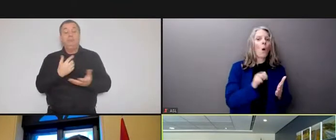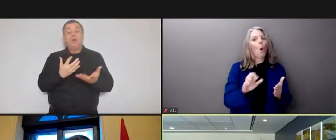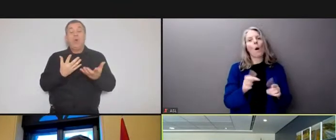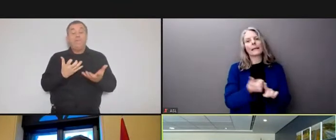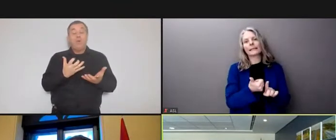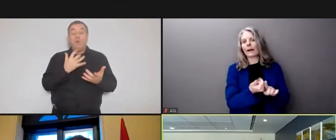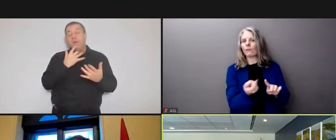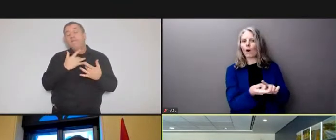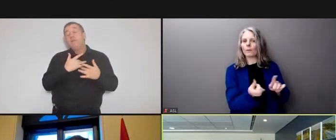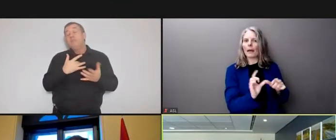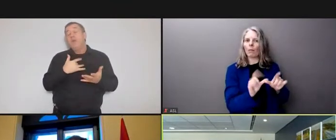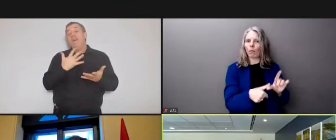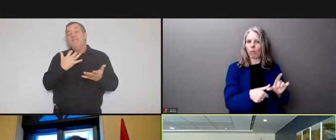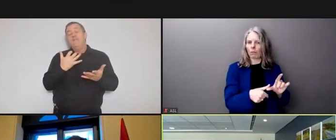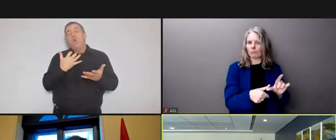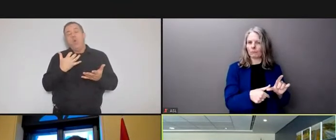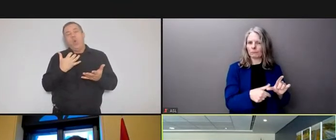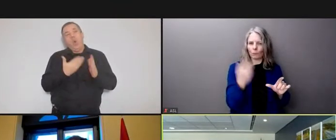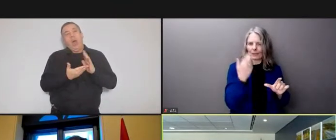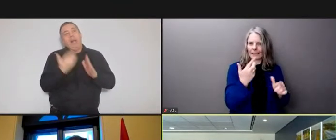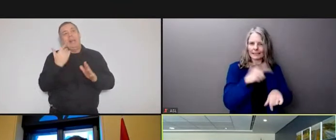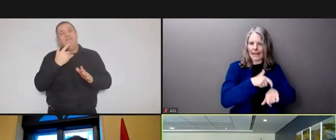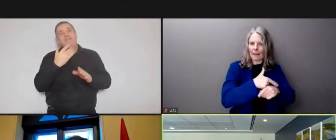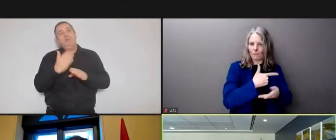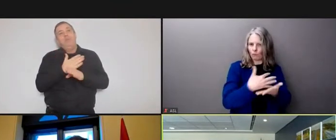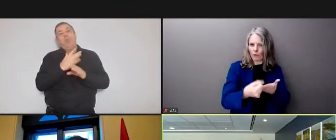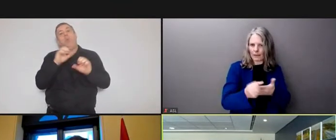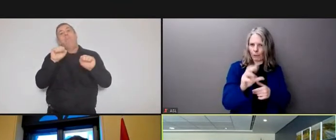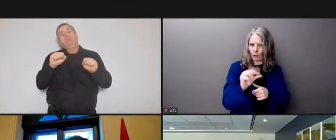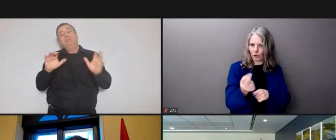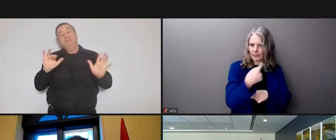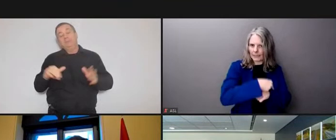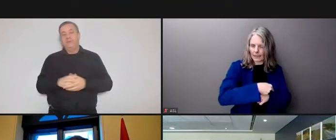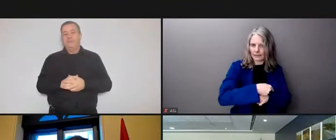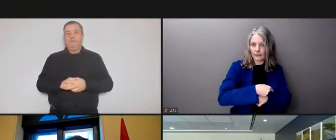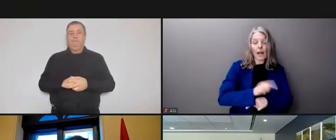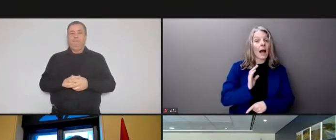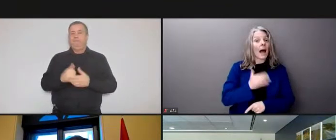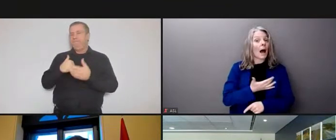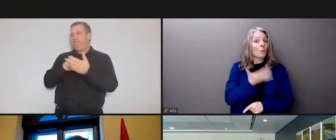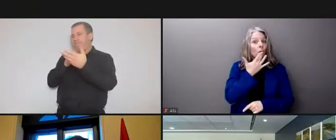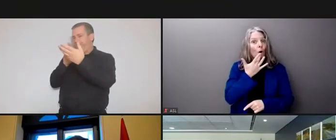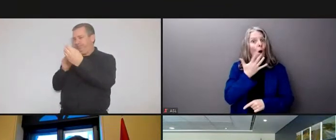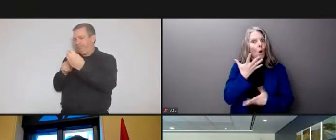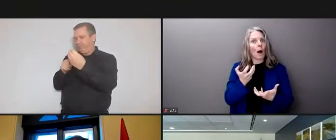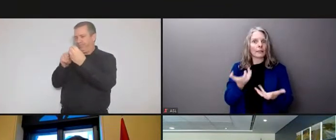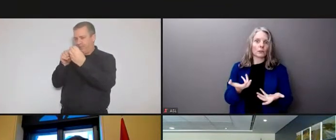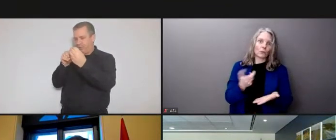franchement on voudrait s'en débarrasser aussitôt que possible et je vais ajouter